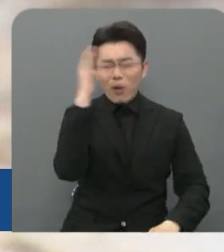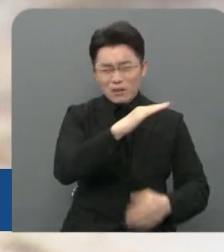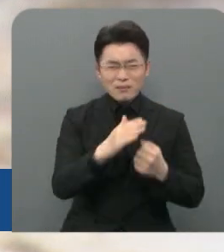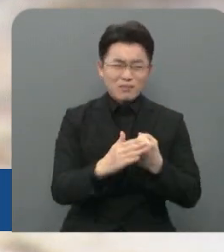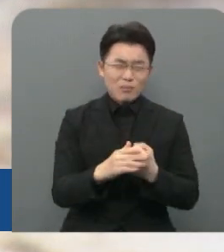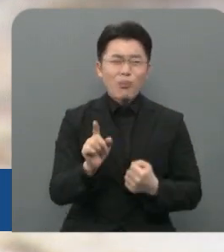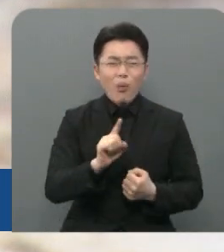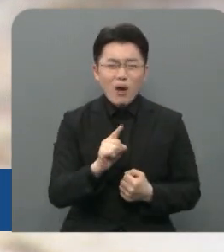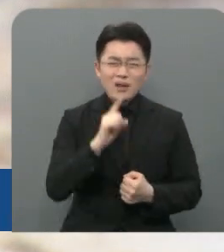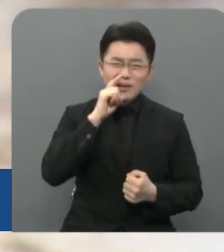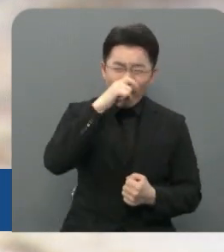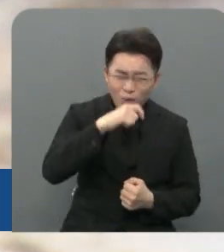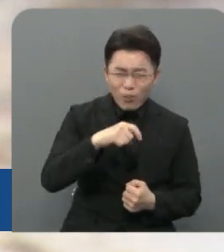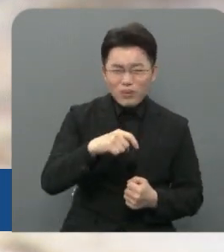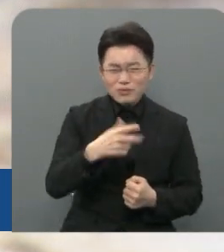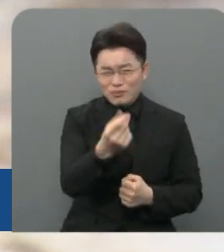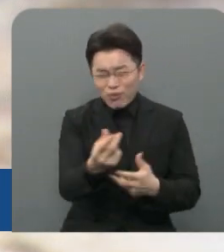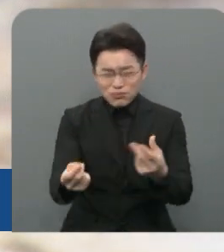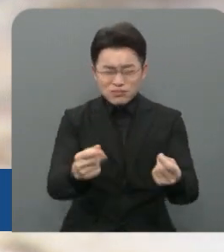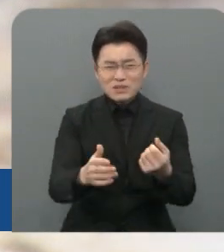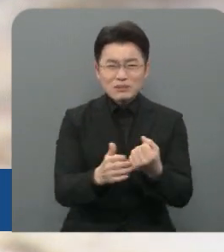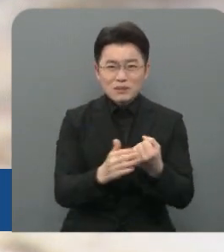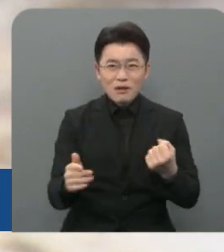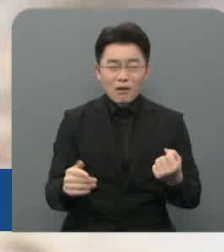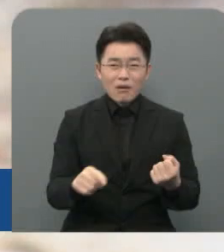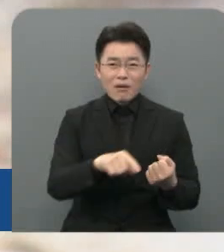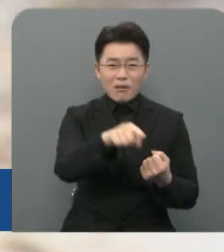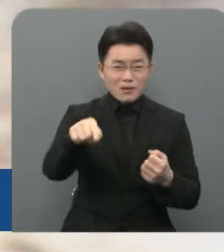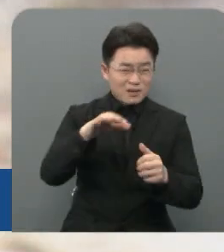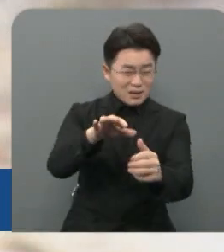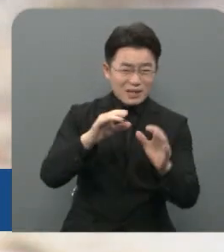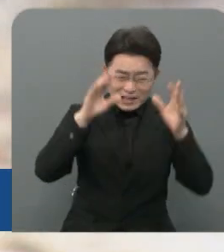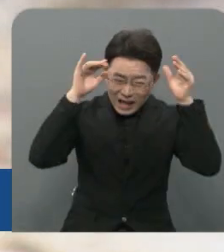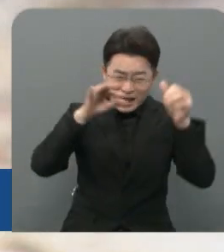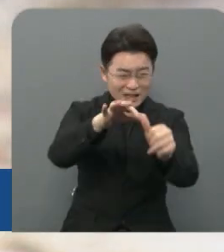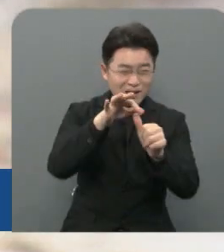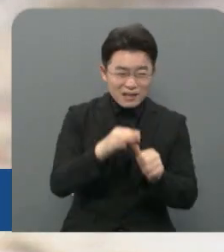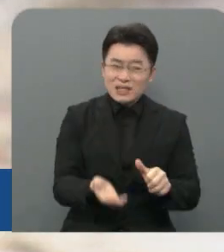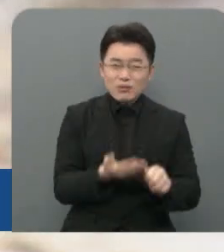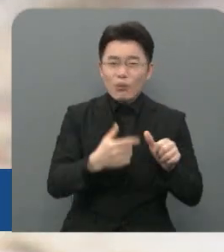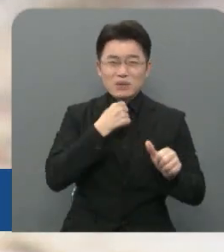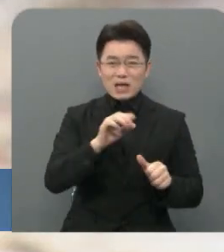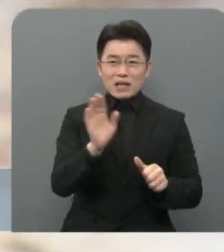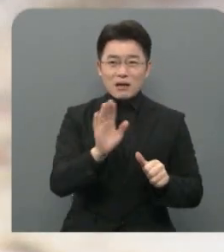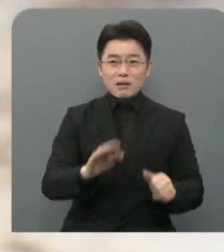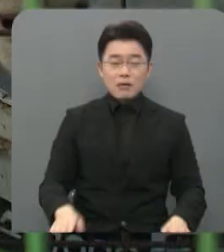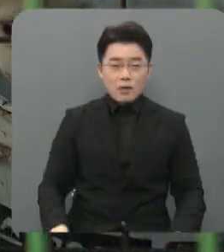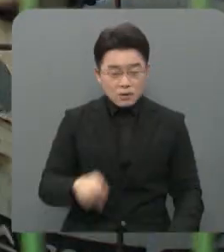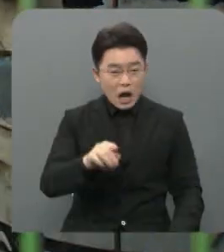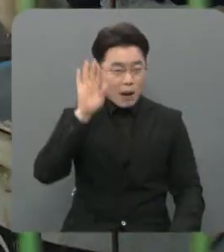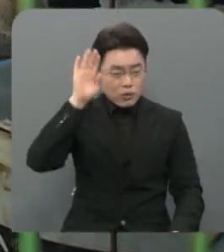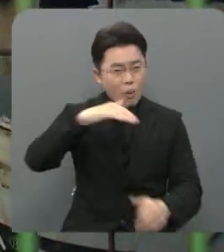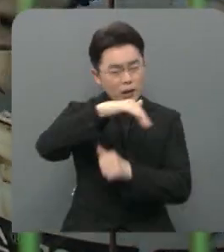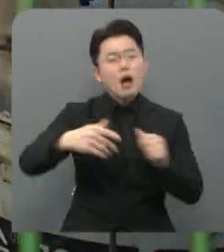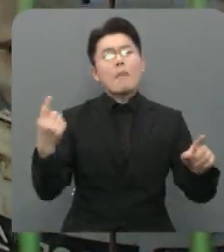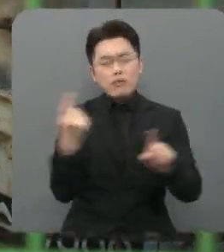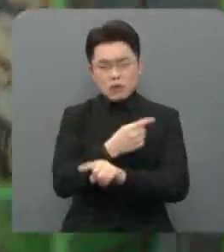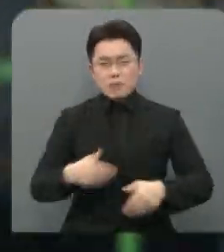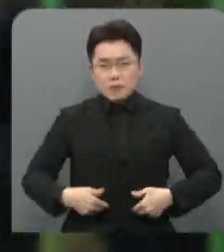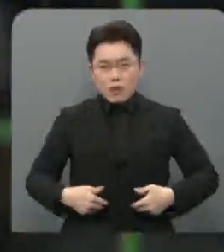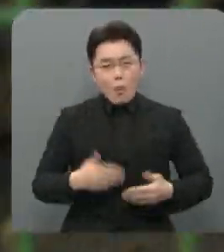지저분하고 더럽다는 그런 인식이 잘못된 인식이 있기 때문에 이제 센터들을 개선해서 봉사자들도 받고.